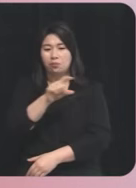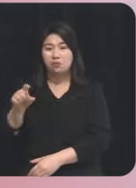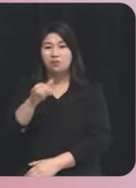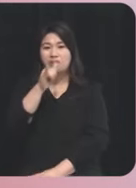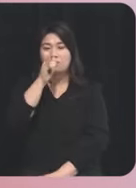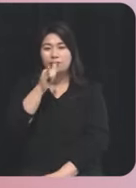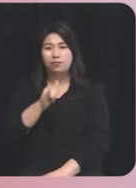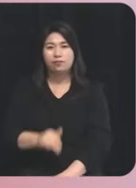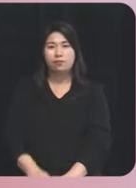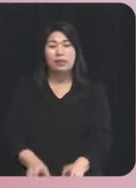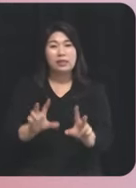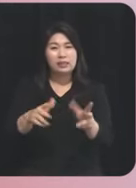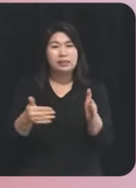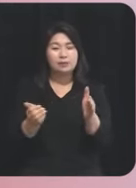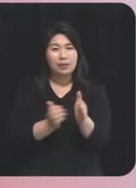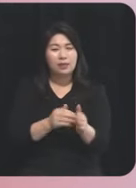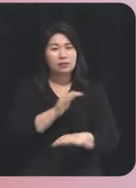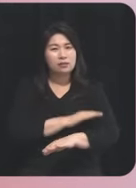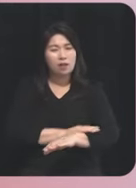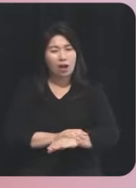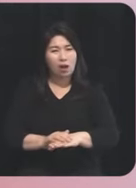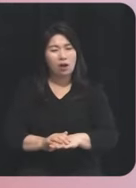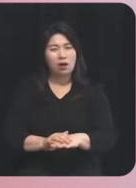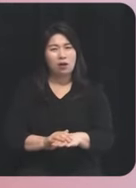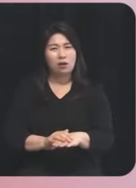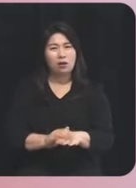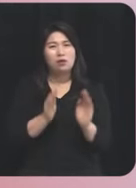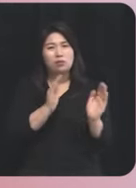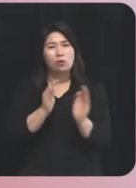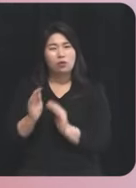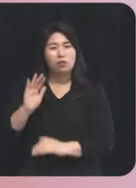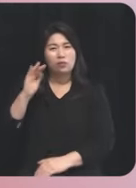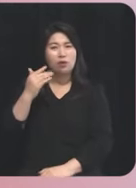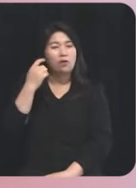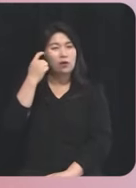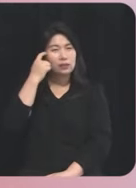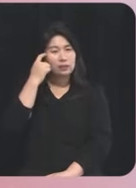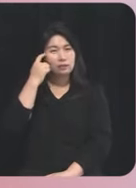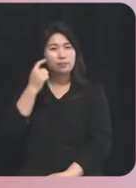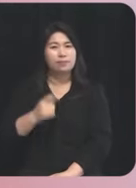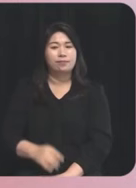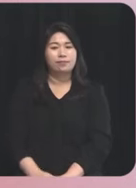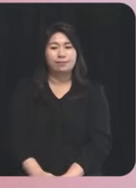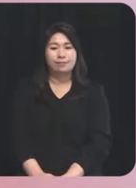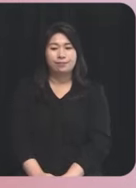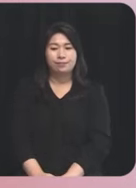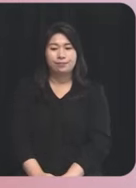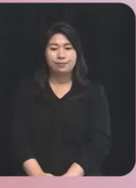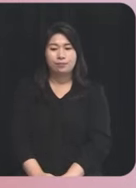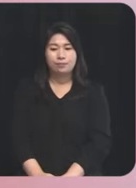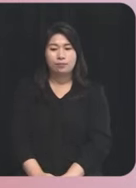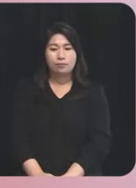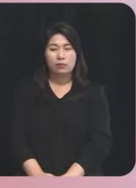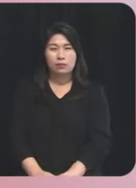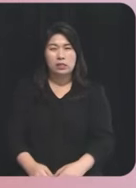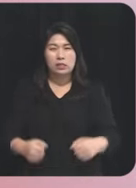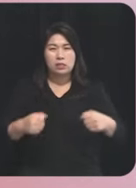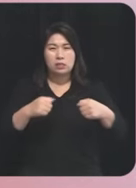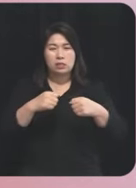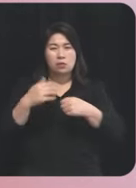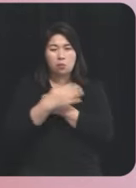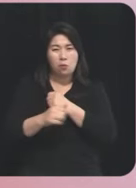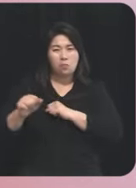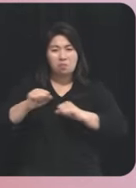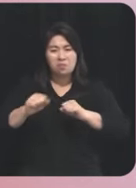가장 현재까지는 가장 잘 정리된 정명이라 생각하는데요. 그 무력 충돌 와중에